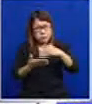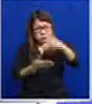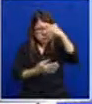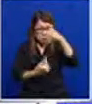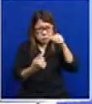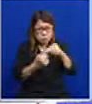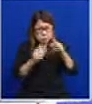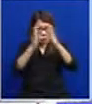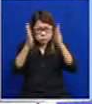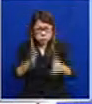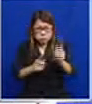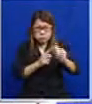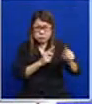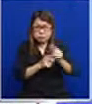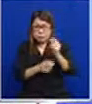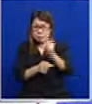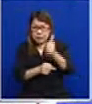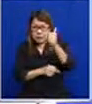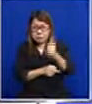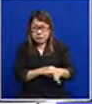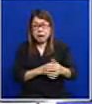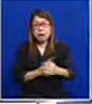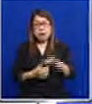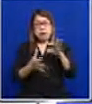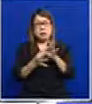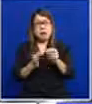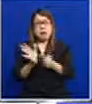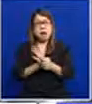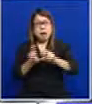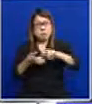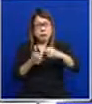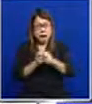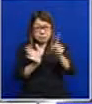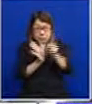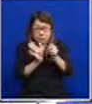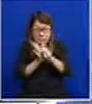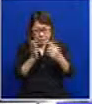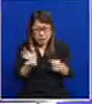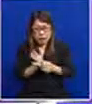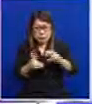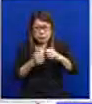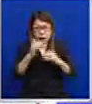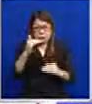ดาวเทียมนำไปสู่การลดความเหลื่อมล้ำนำสู่คุณภาพการศึกษ